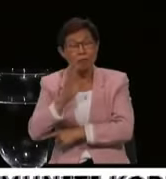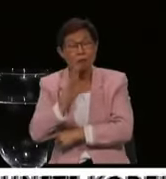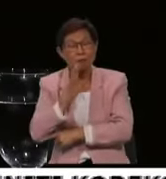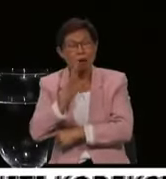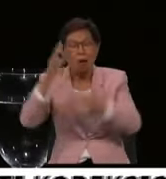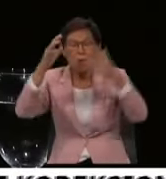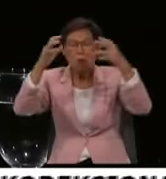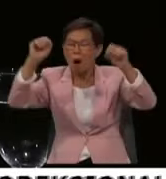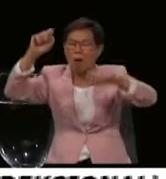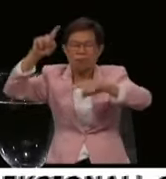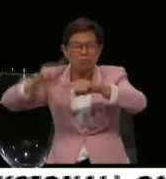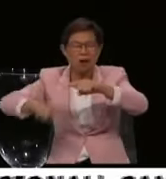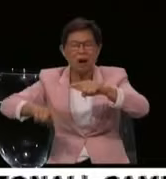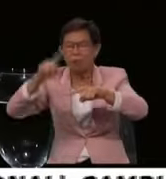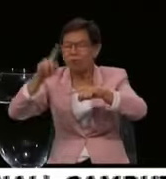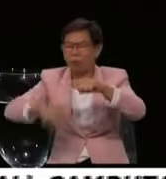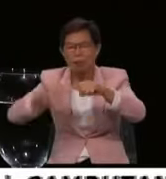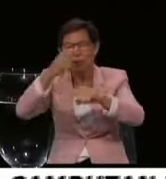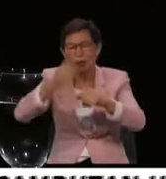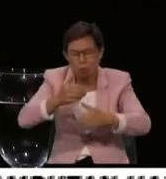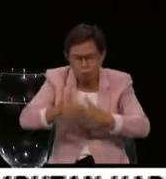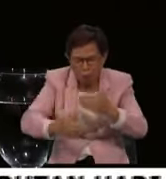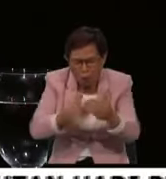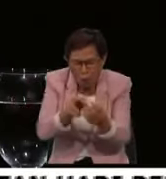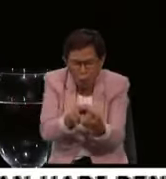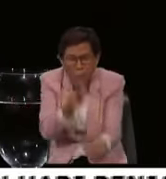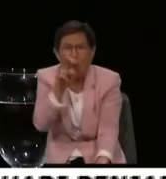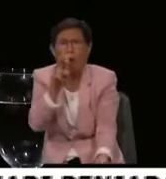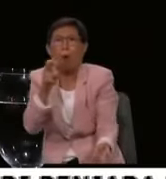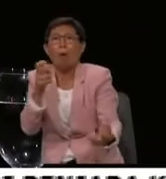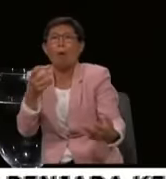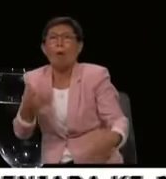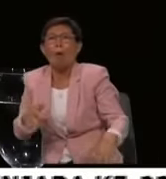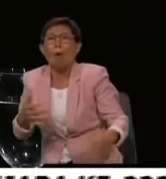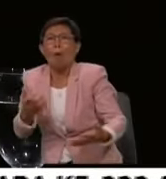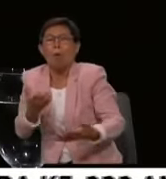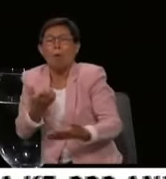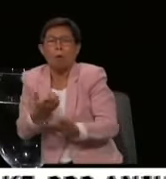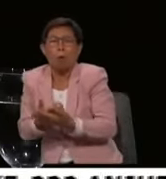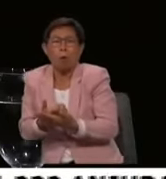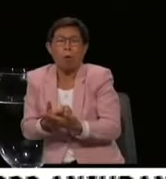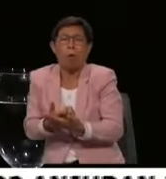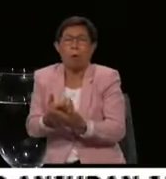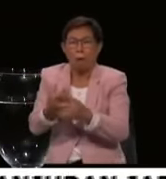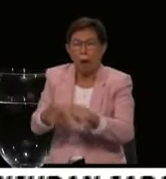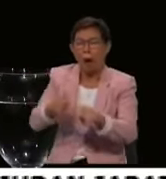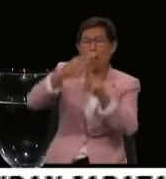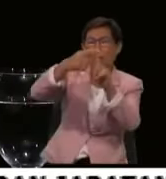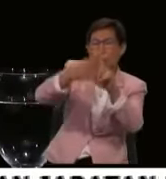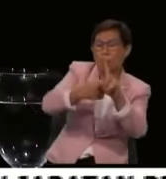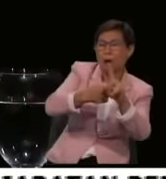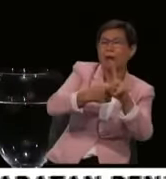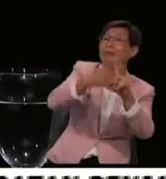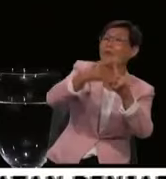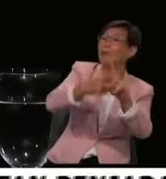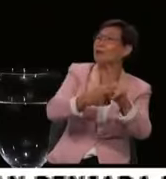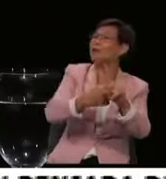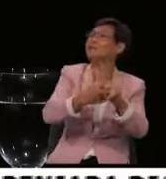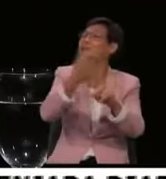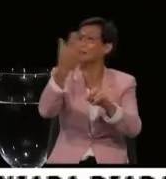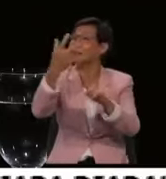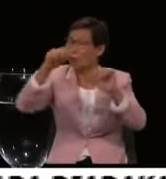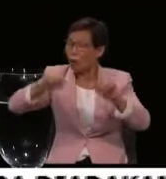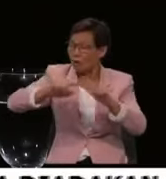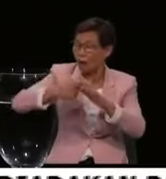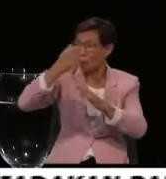mereka masih dalam proses ataupun dalam fasa kejutan ekonomi. Tapi MTEM kata sepatutnya bulan depan kita sudah boleh mula kerana